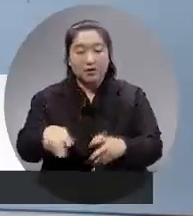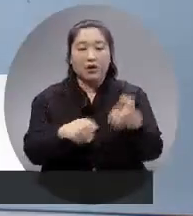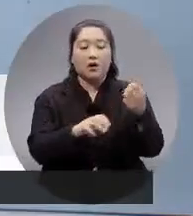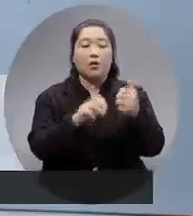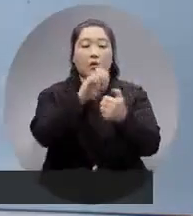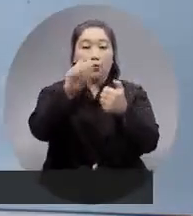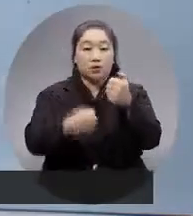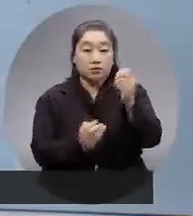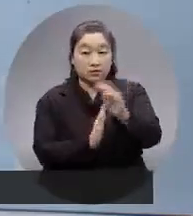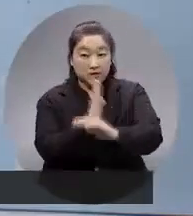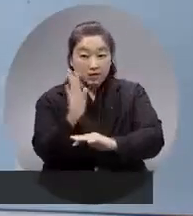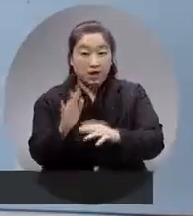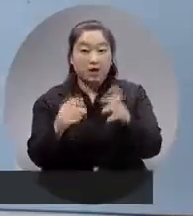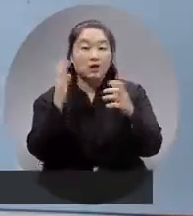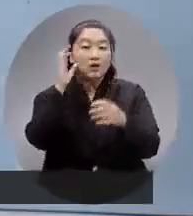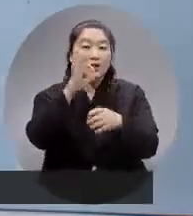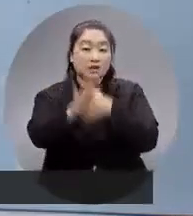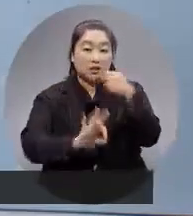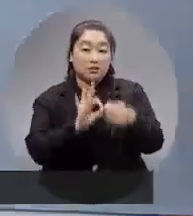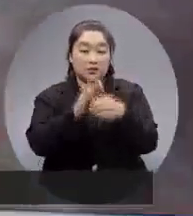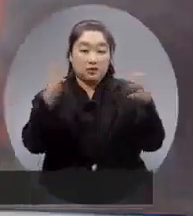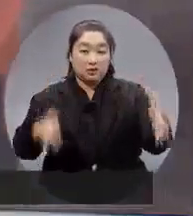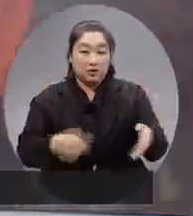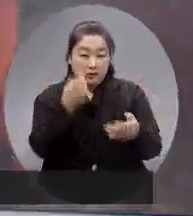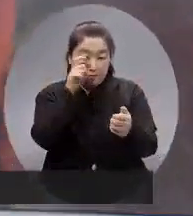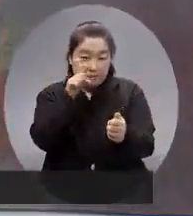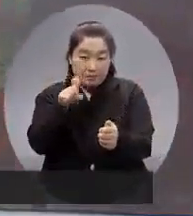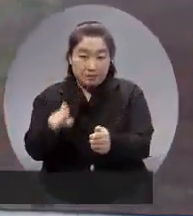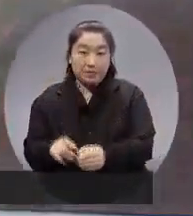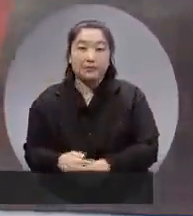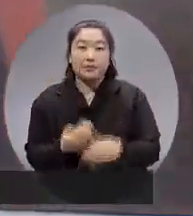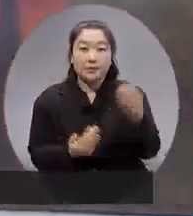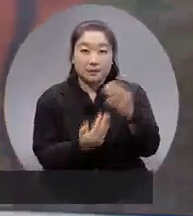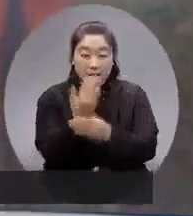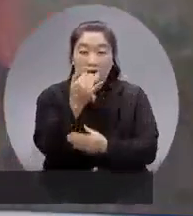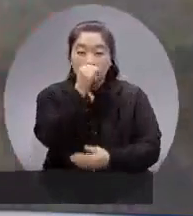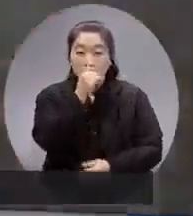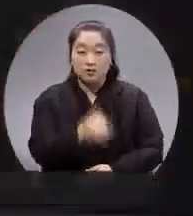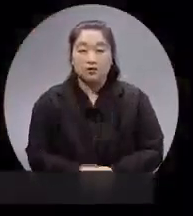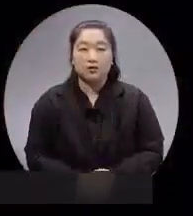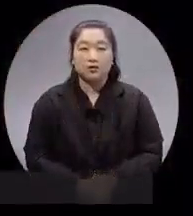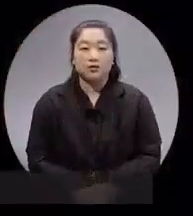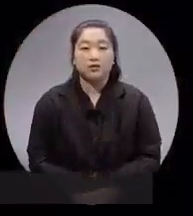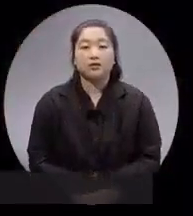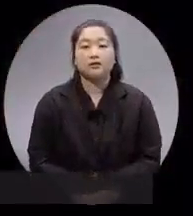절반 가량은 최근 10년 사이 관측됐습니다 고도의 이지현 기자입니다